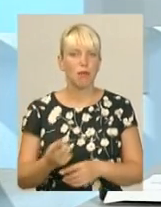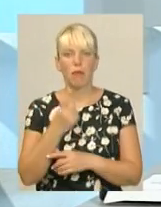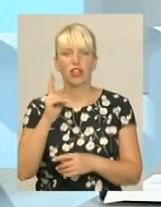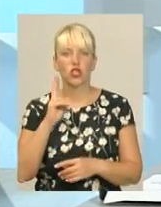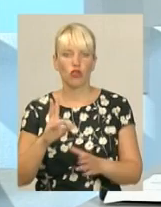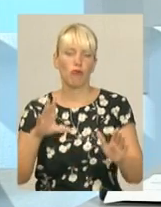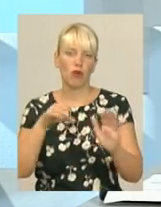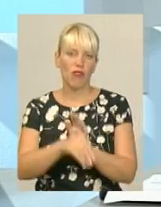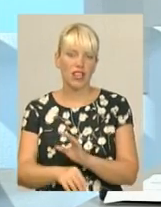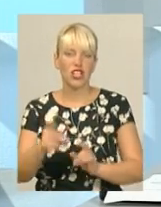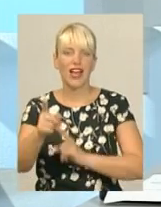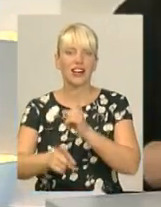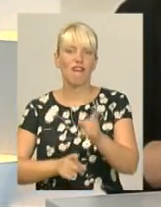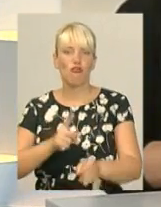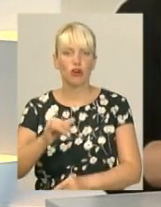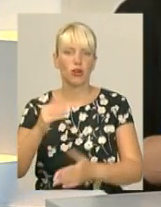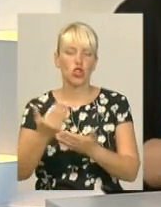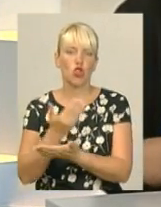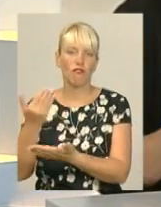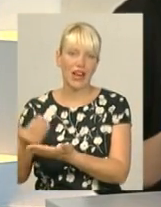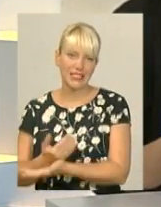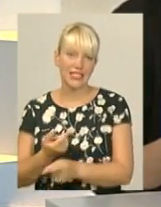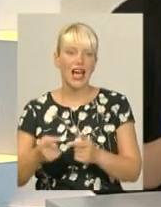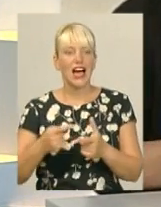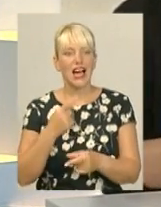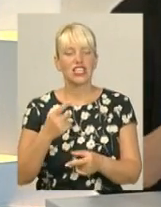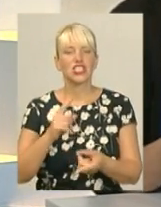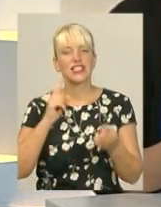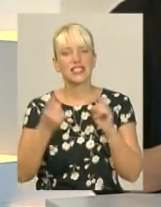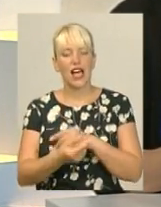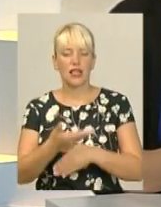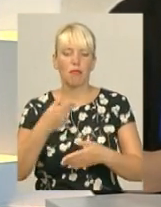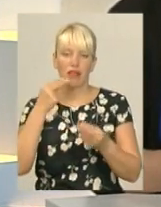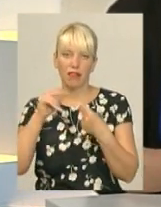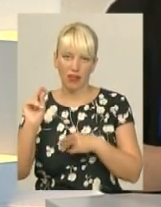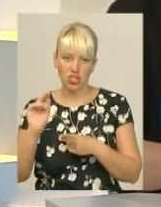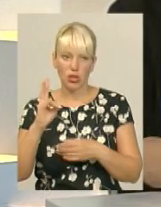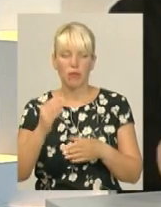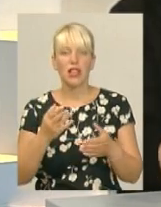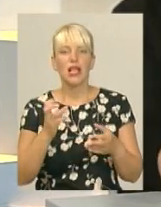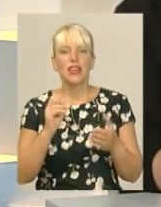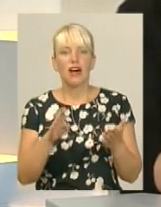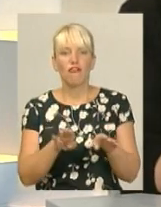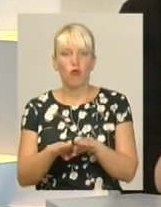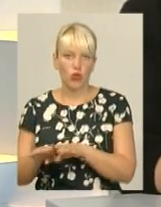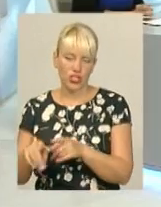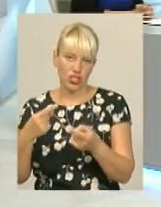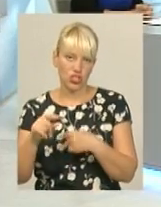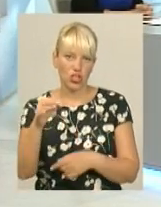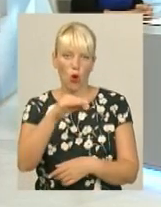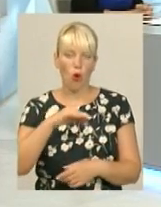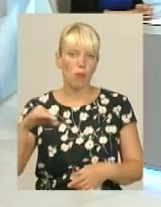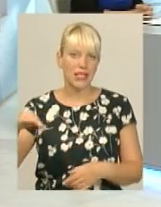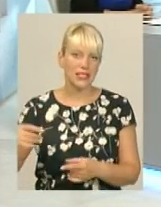де запроваджувались реформи і інновації. А чи стали ми кращими на фоні інших областей на сьогоднішній день?